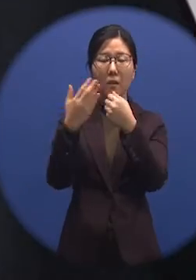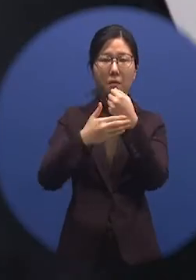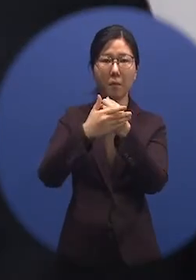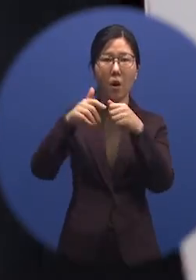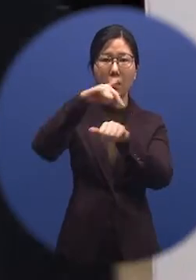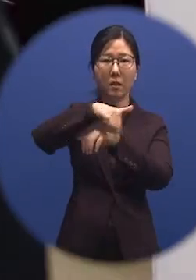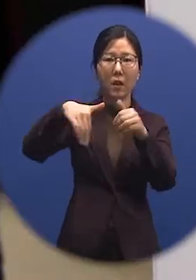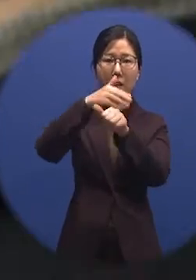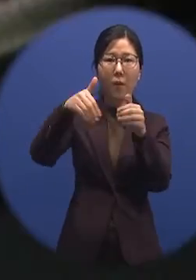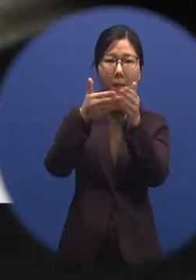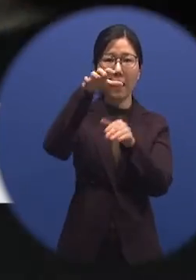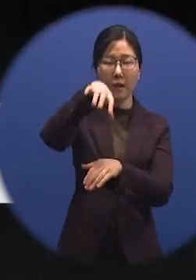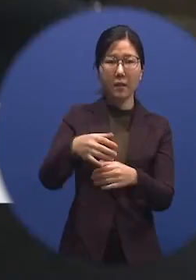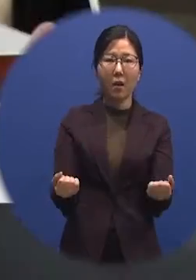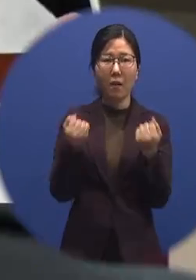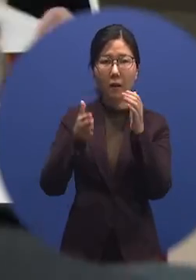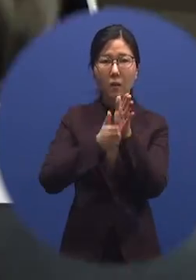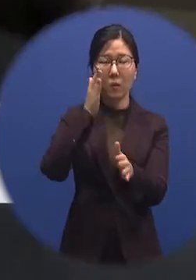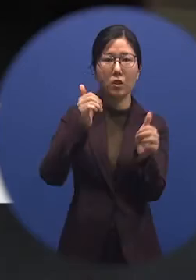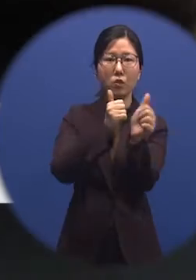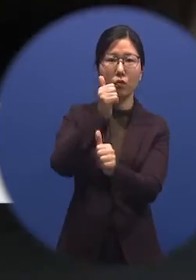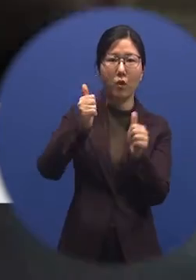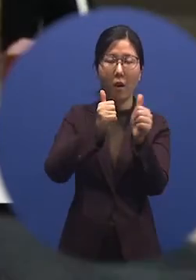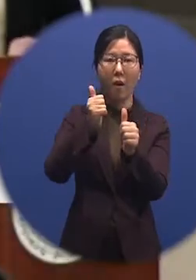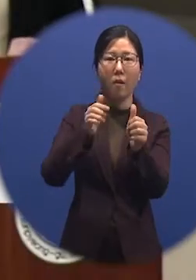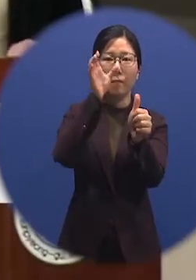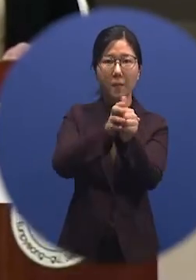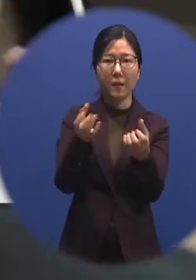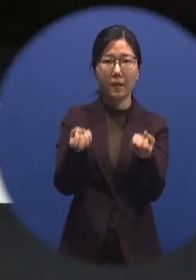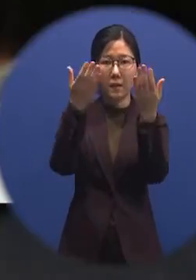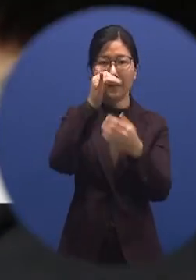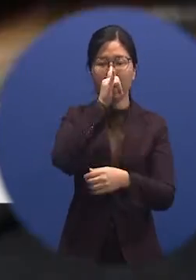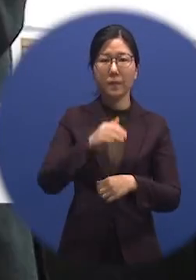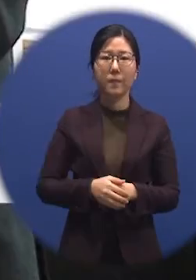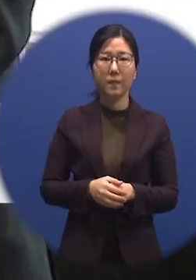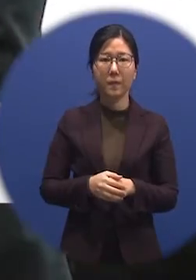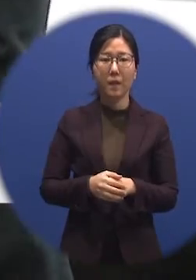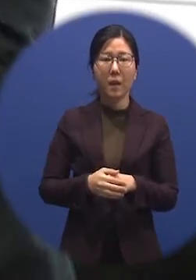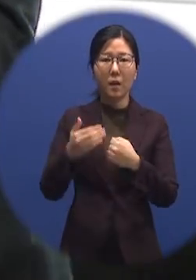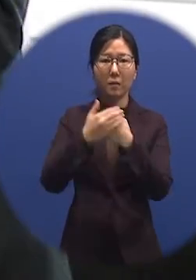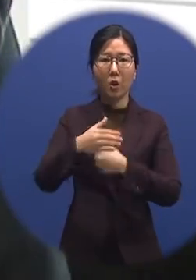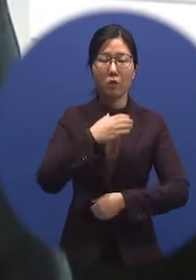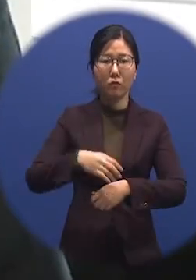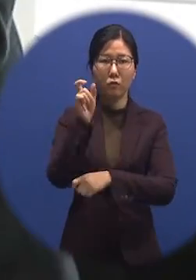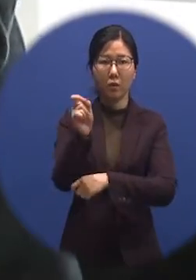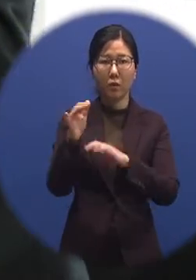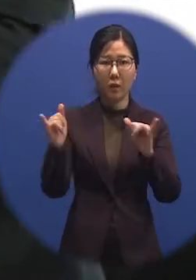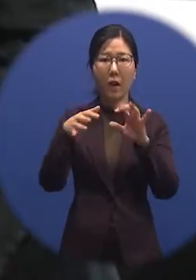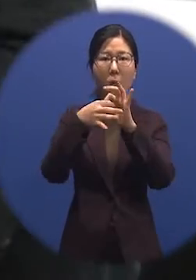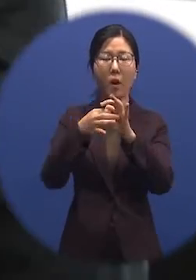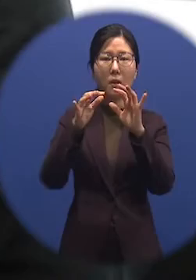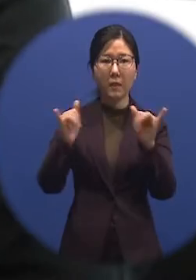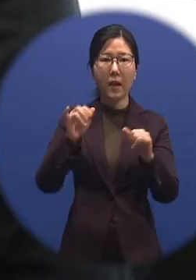지난 13일 은평구 기획상황실에서는 건강도시 운영위원회 위촉식이 진행됐습니다. 은평구 공무원과